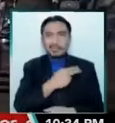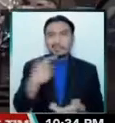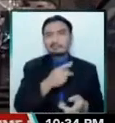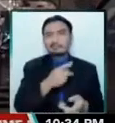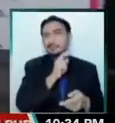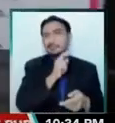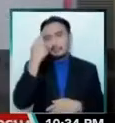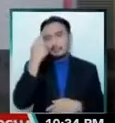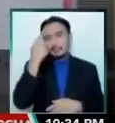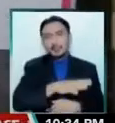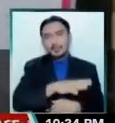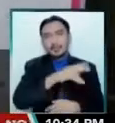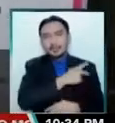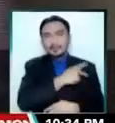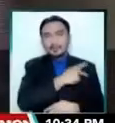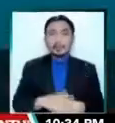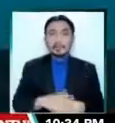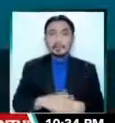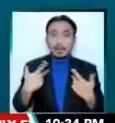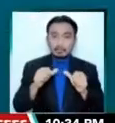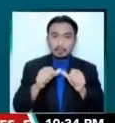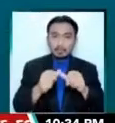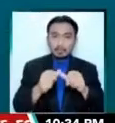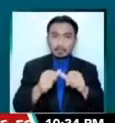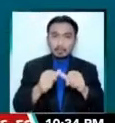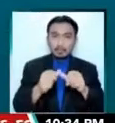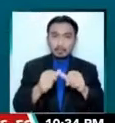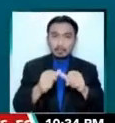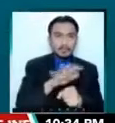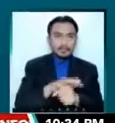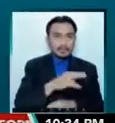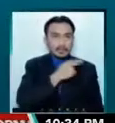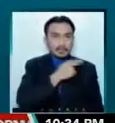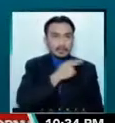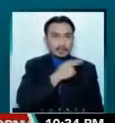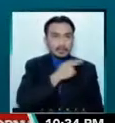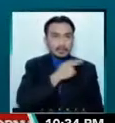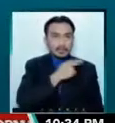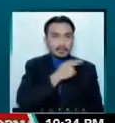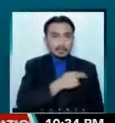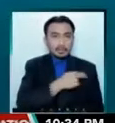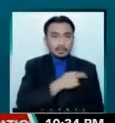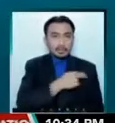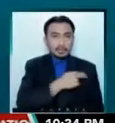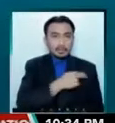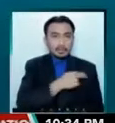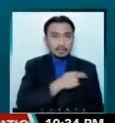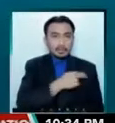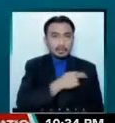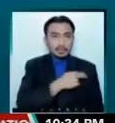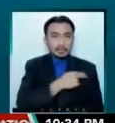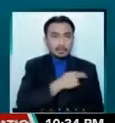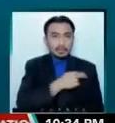ng mga kaso at pagpuno sa mga ospital, nasa 60% ang total bed utilization o mga...